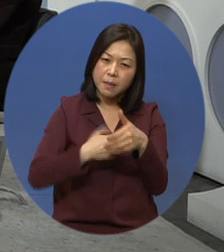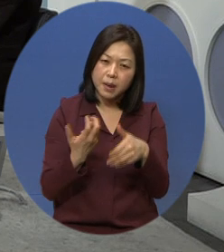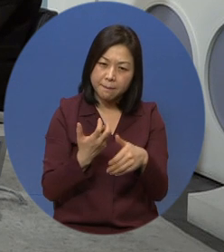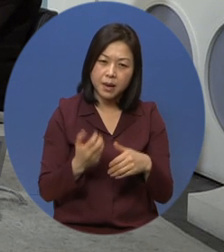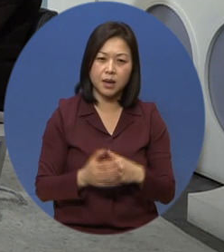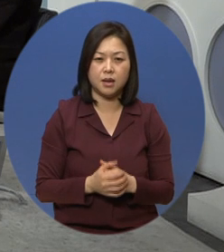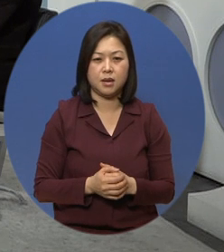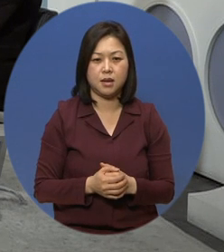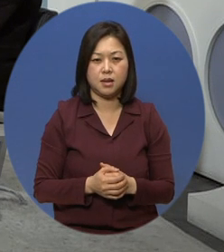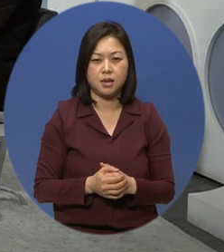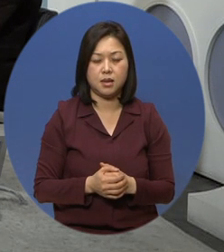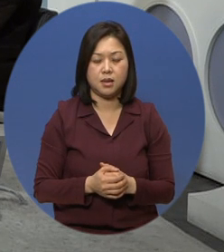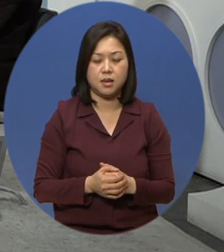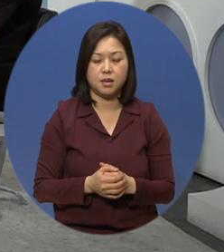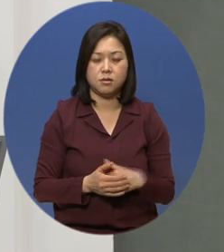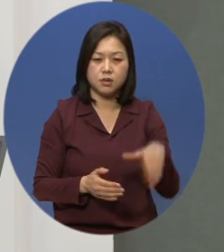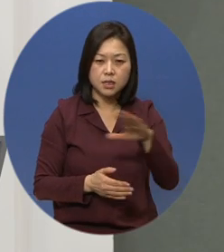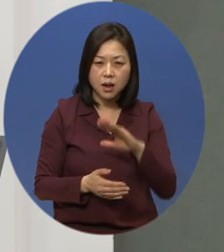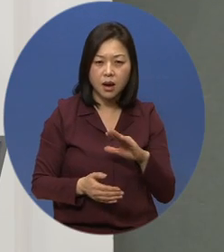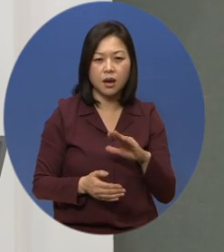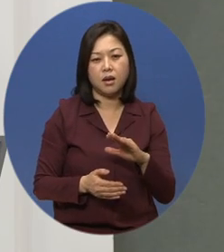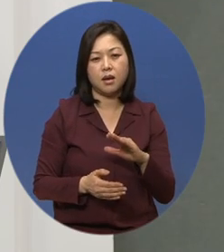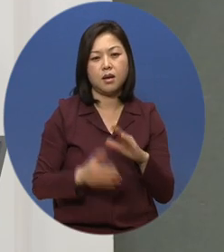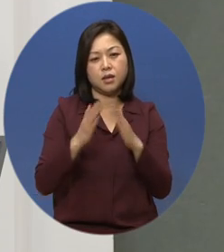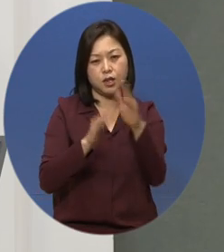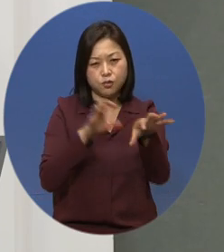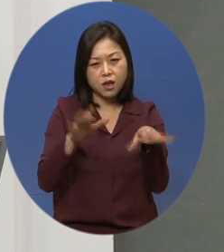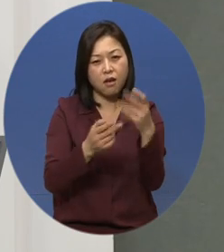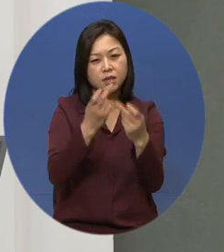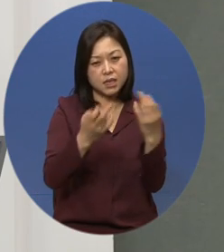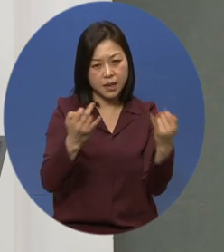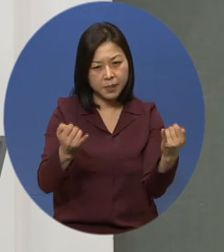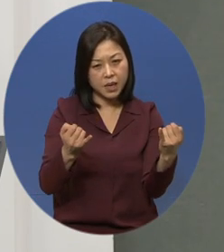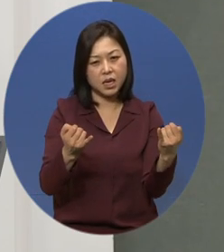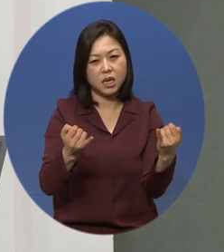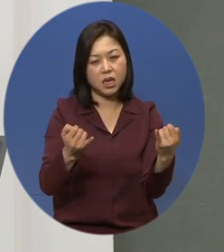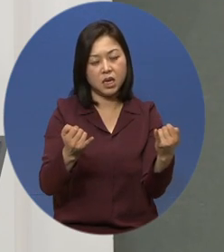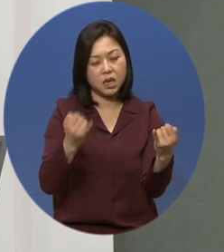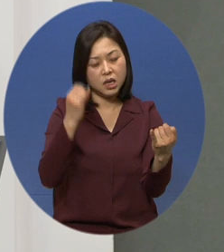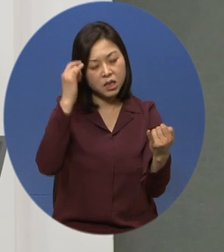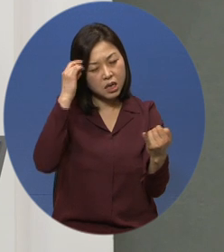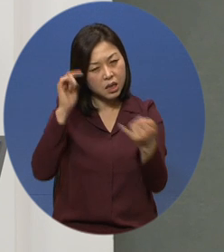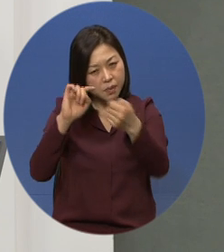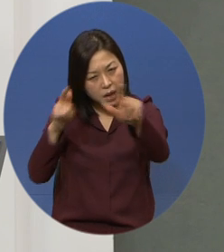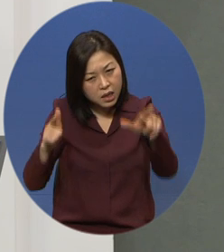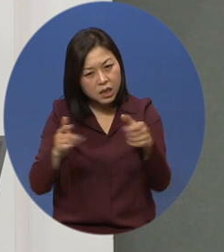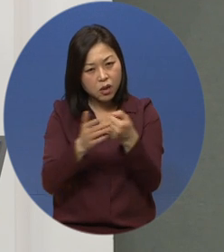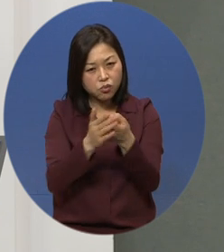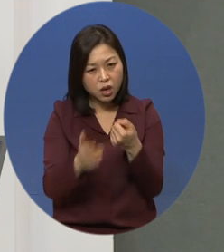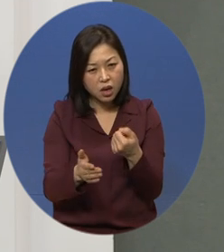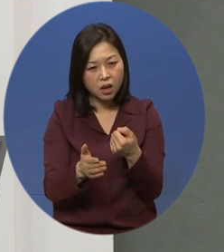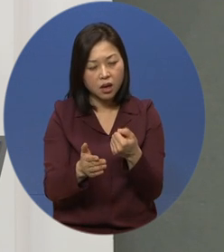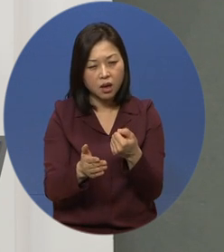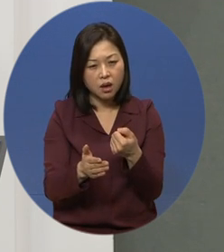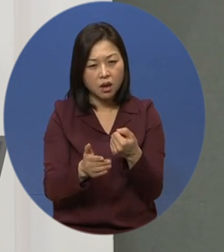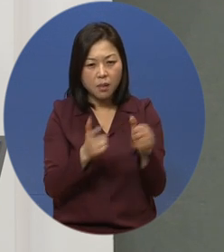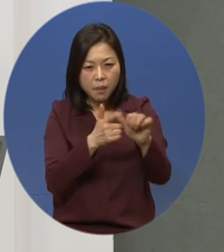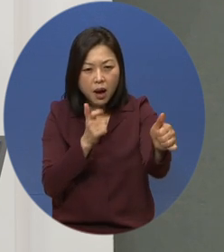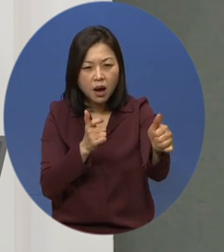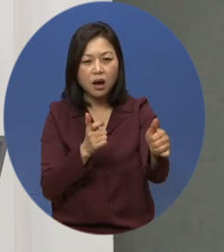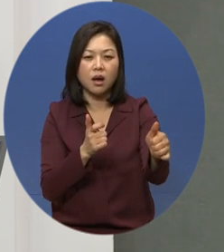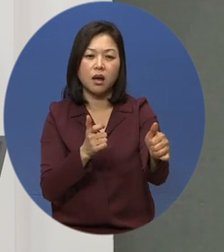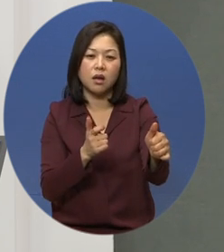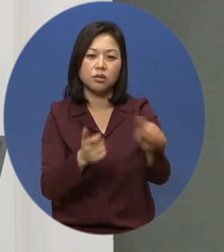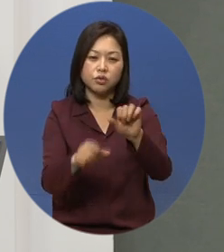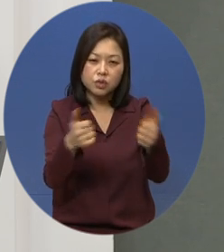우리가 아 우리의 이웃을 우리 형제 자매를 에 에 생각이 달랐다고 해서 사사를 하고